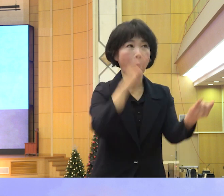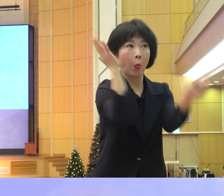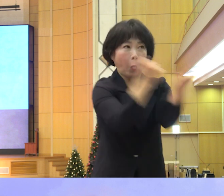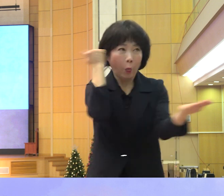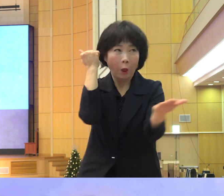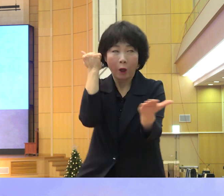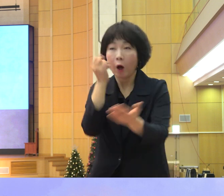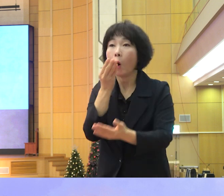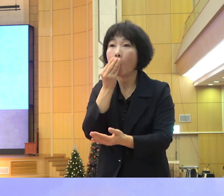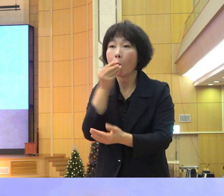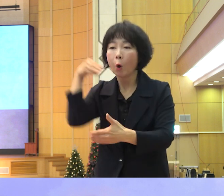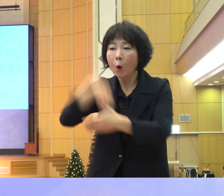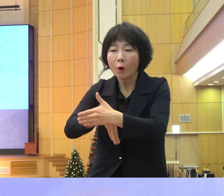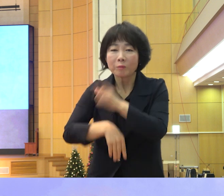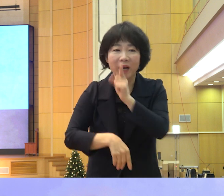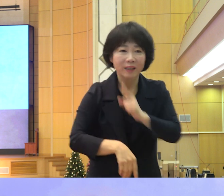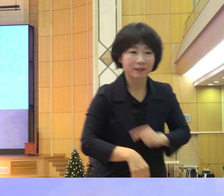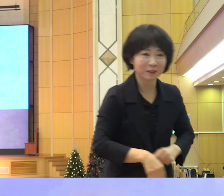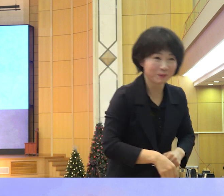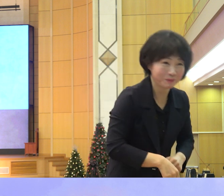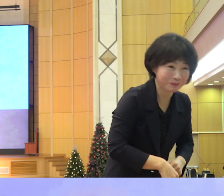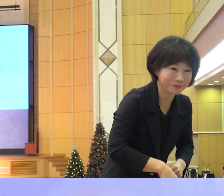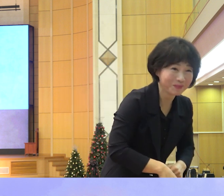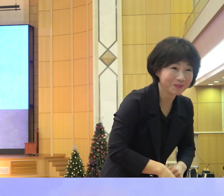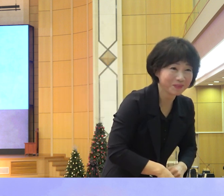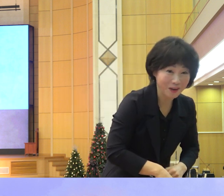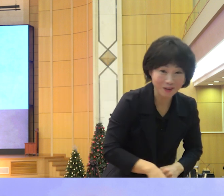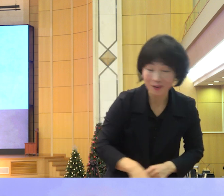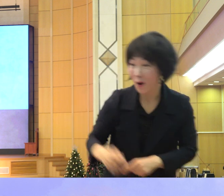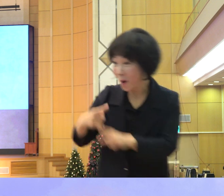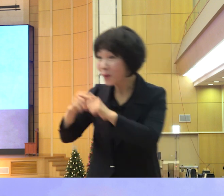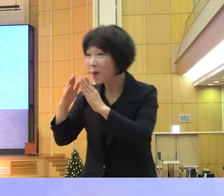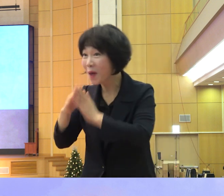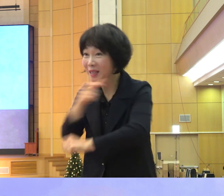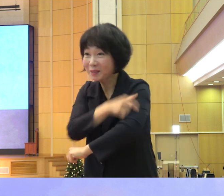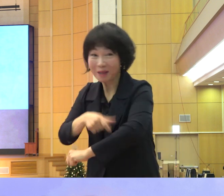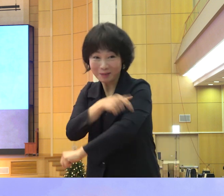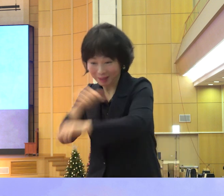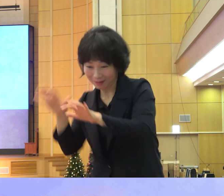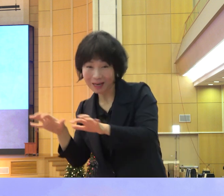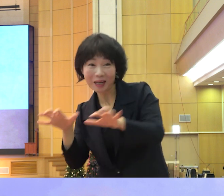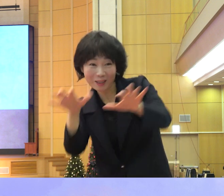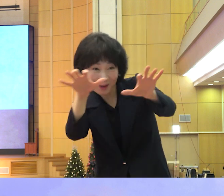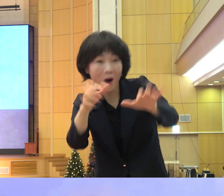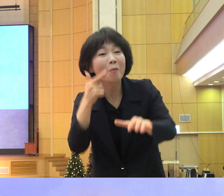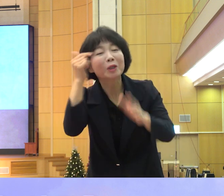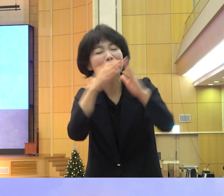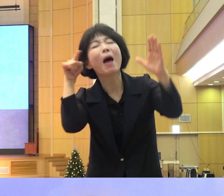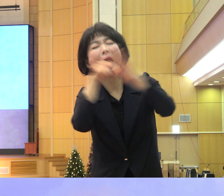그래가지고 좀 있다 보니까 이제 그 집사님들이 오셨는데, 집사님들이 세뱃돈을 주는데,